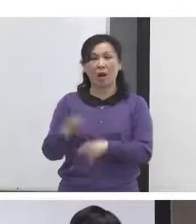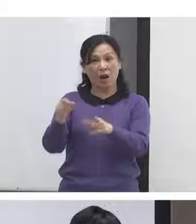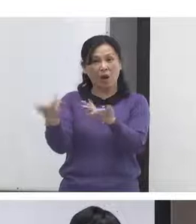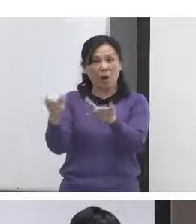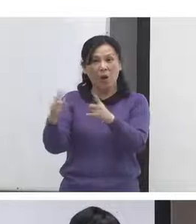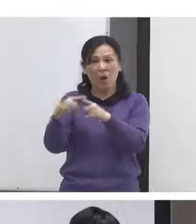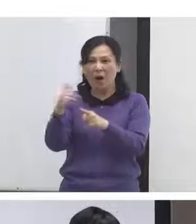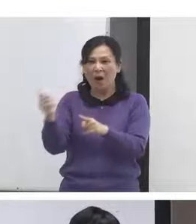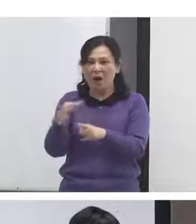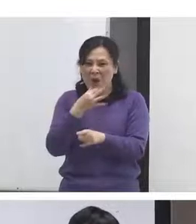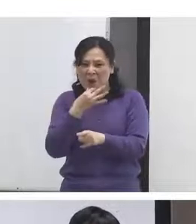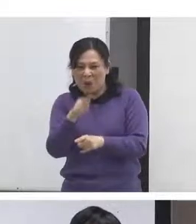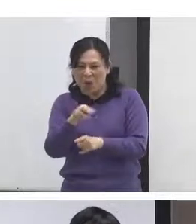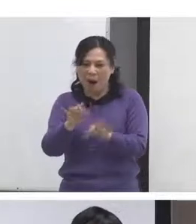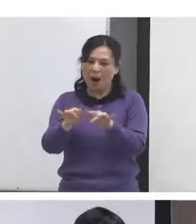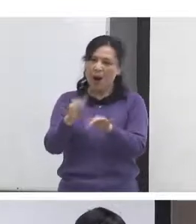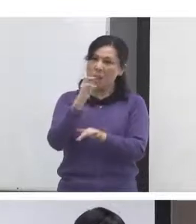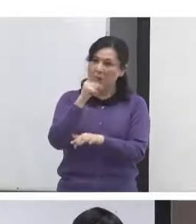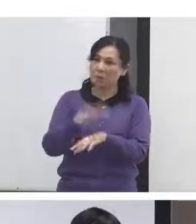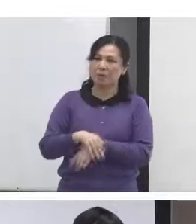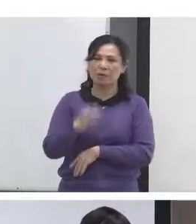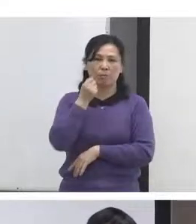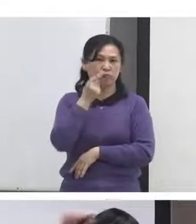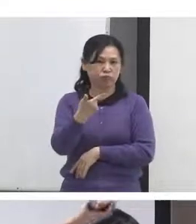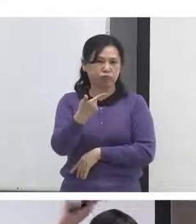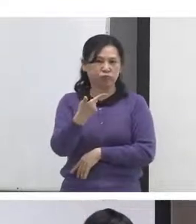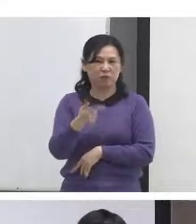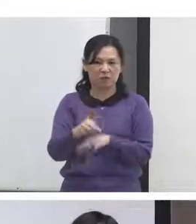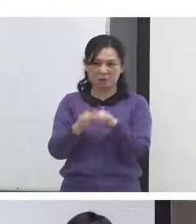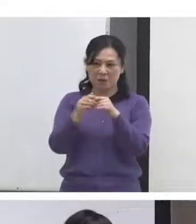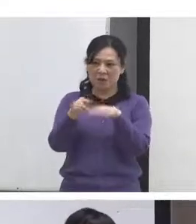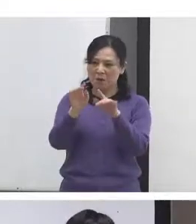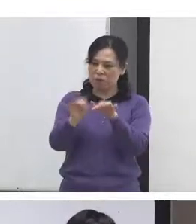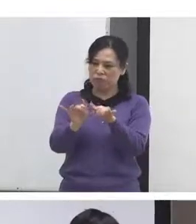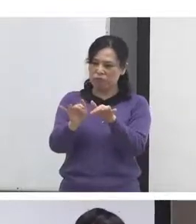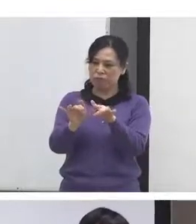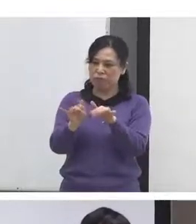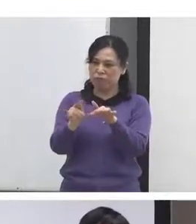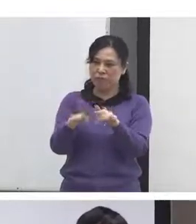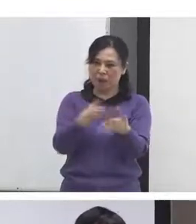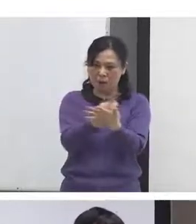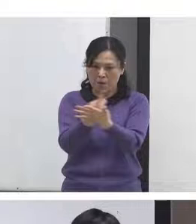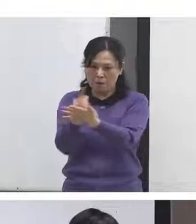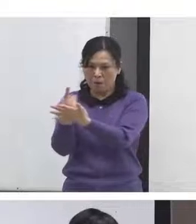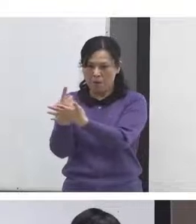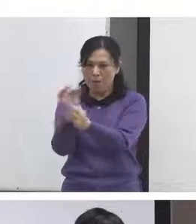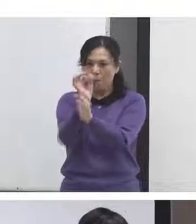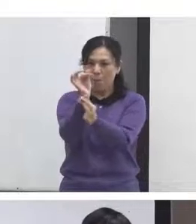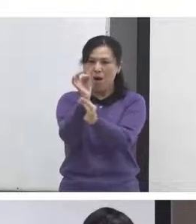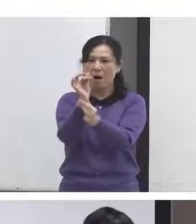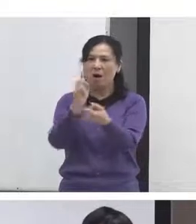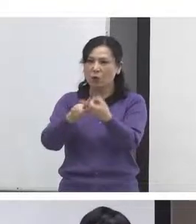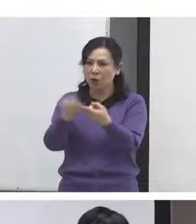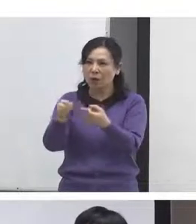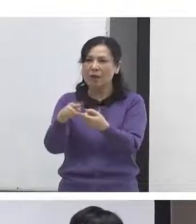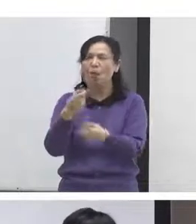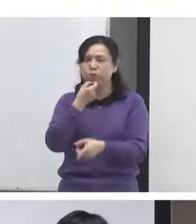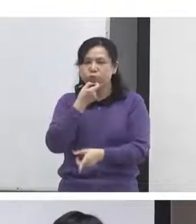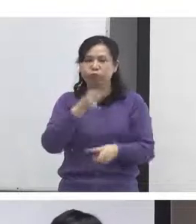怕资料会错误，所以他们要花六个月时间确保每一笔资料都正确，他们才会愿意丢出来这个资料。